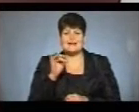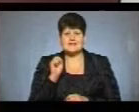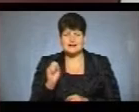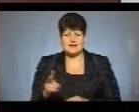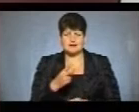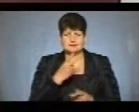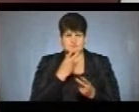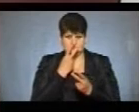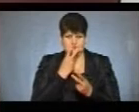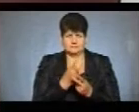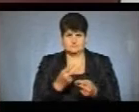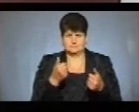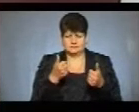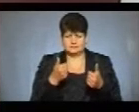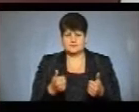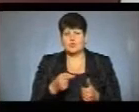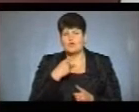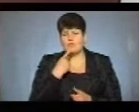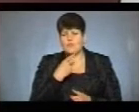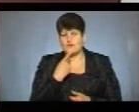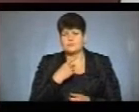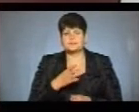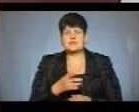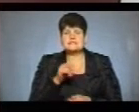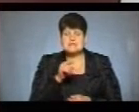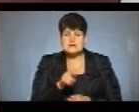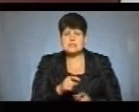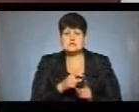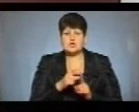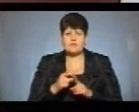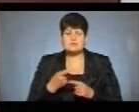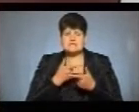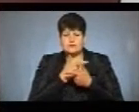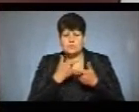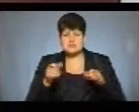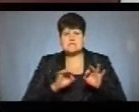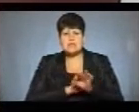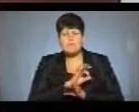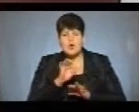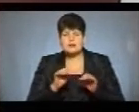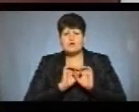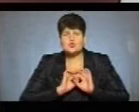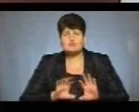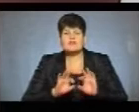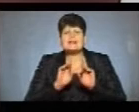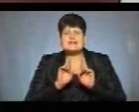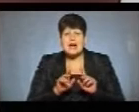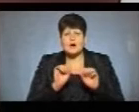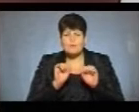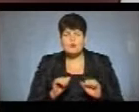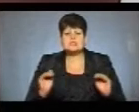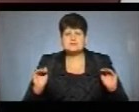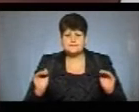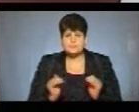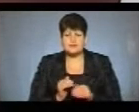його координаторка в області Надія Копилець. За її словами, це інформаційний проєкт, під час якого розповідають, як можна знизити